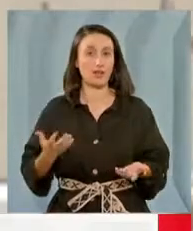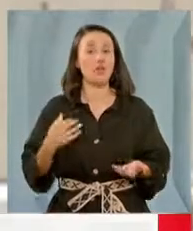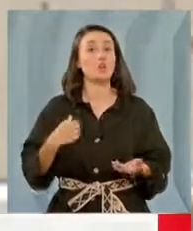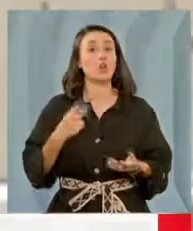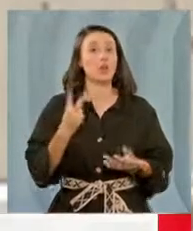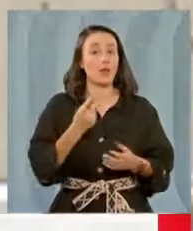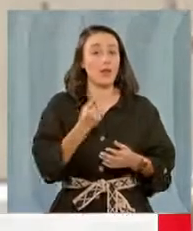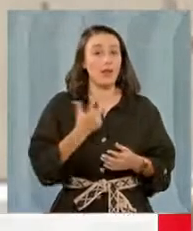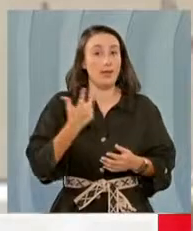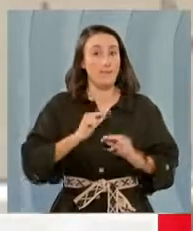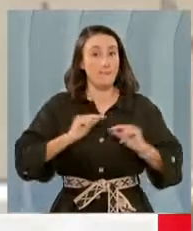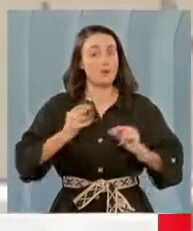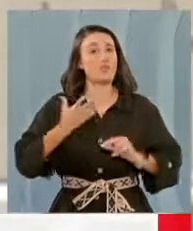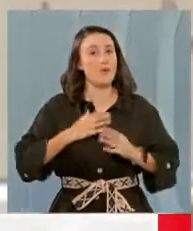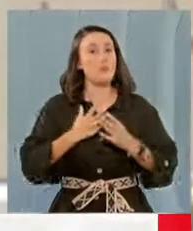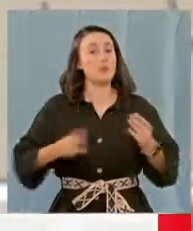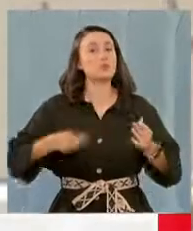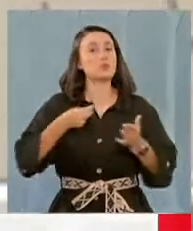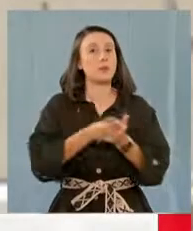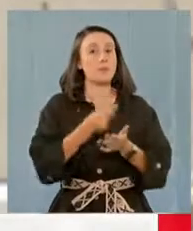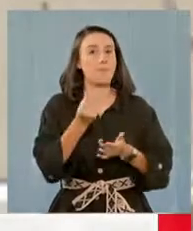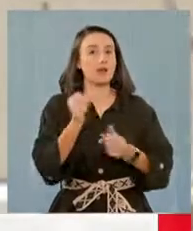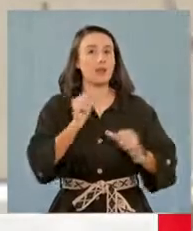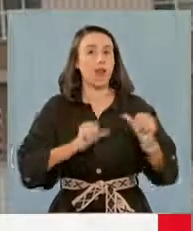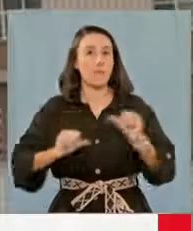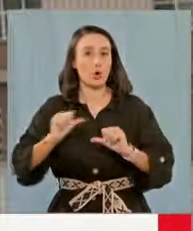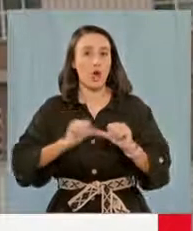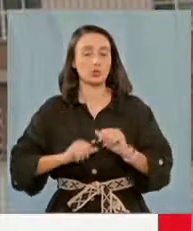2 din 3 profesori vor mai mulți bani pentru laboratoare.